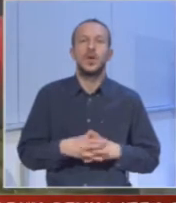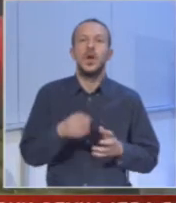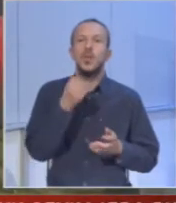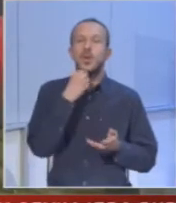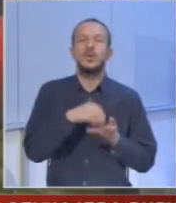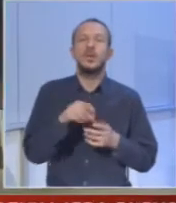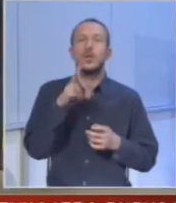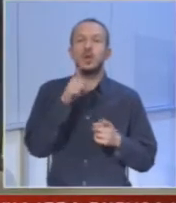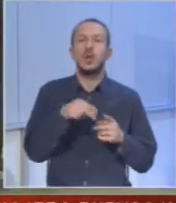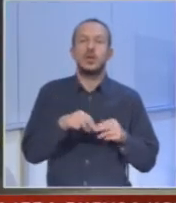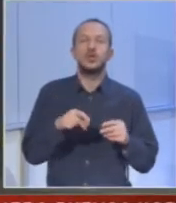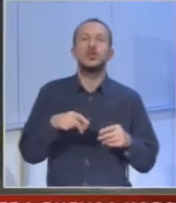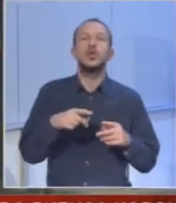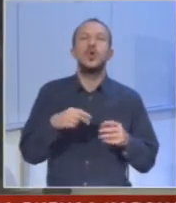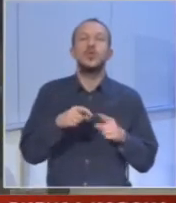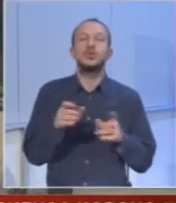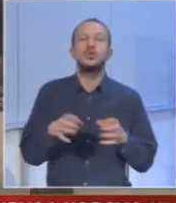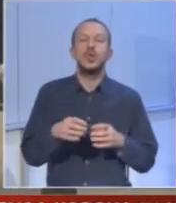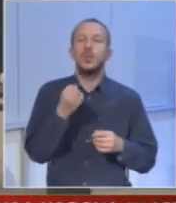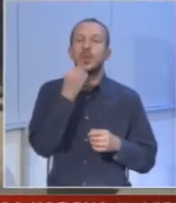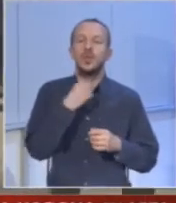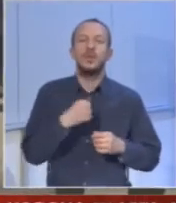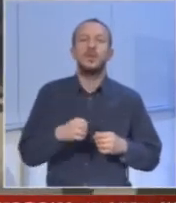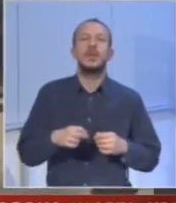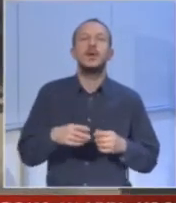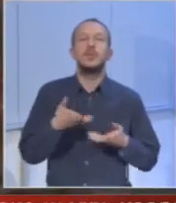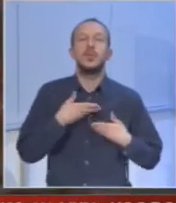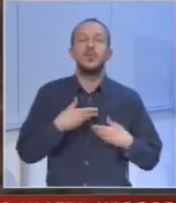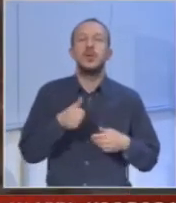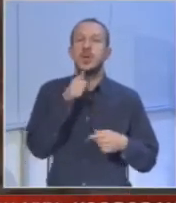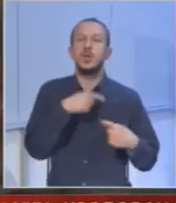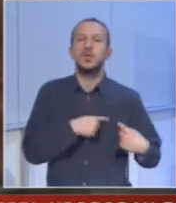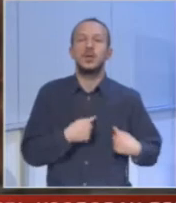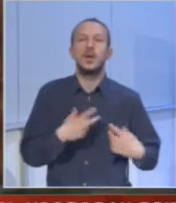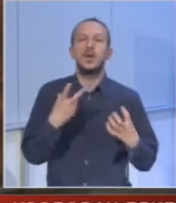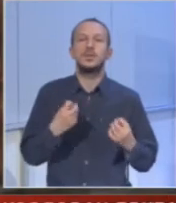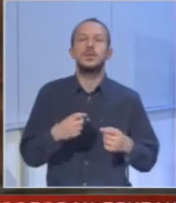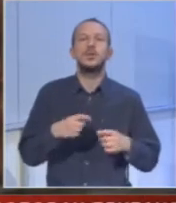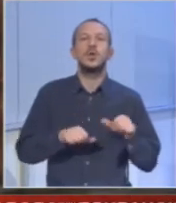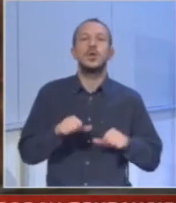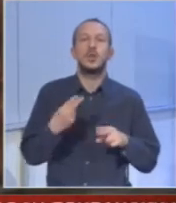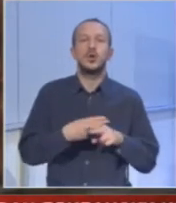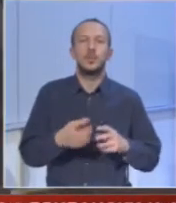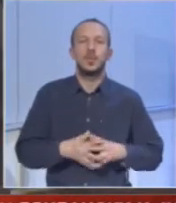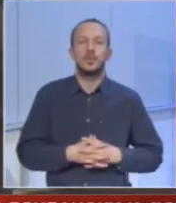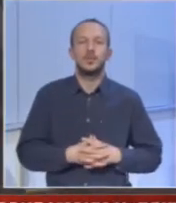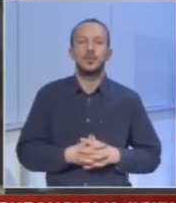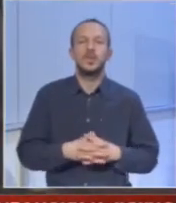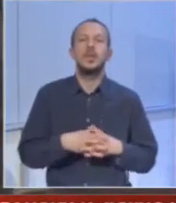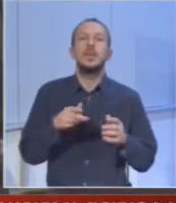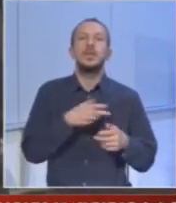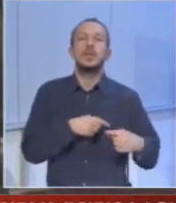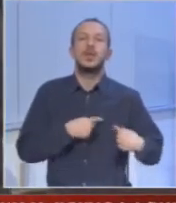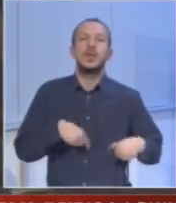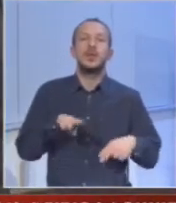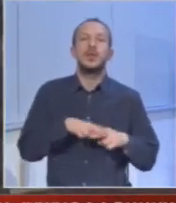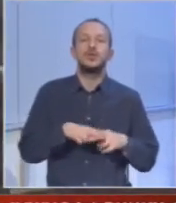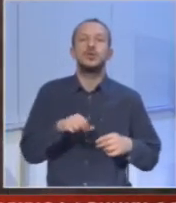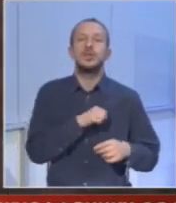Povrtari opštine Laktaši su posredstvom udruženja poljoprivrednika prikupili i donirali 800 kg krompira. Za donaciju najviše